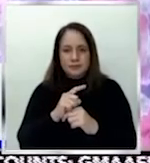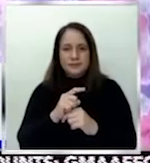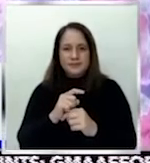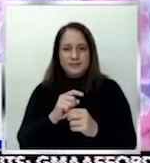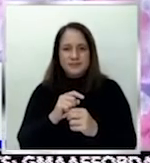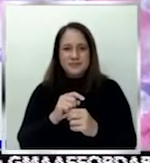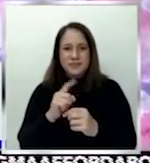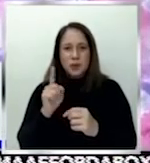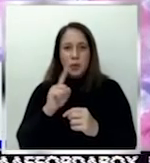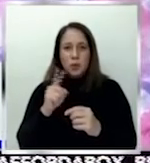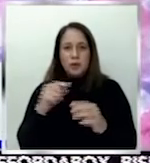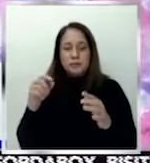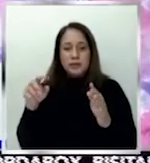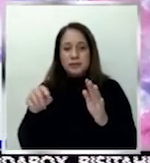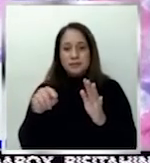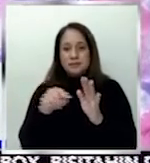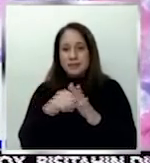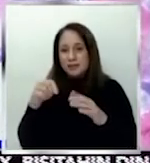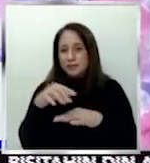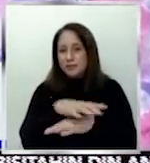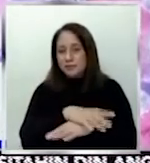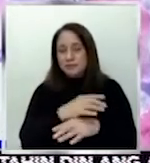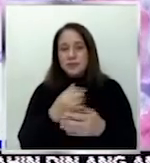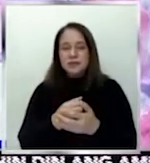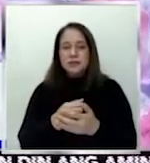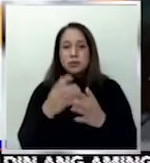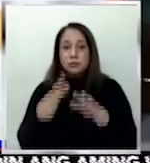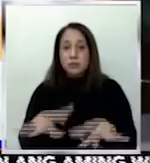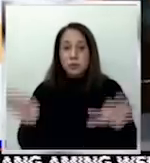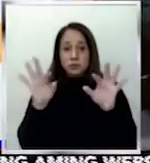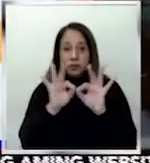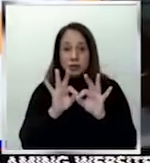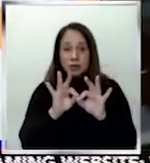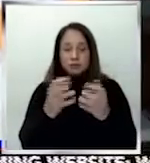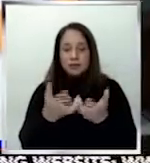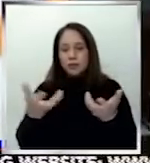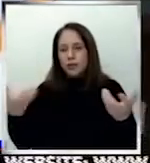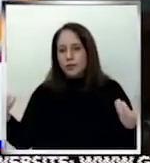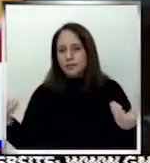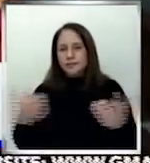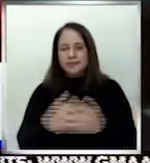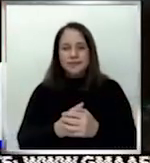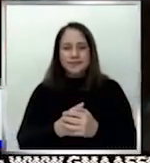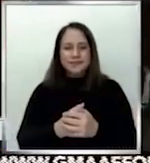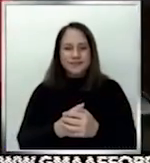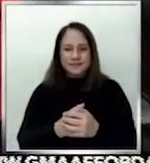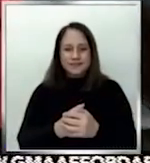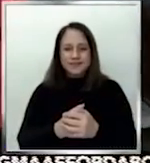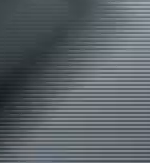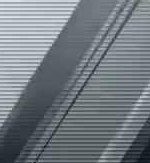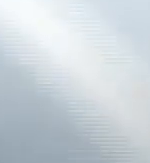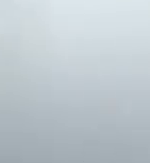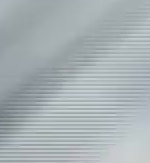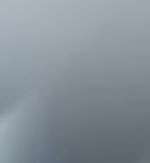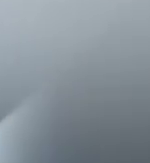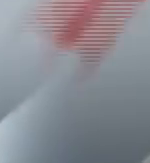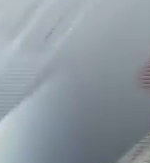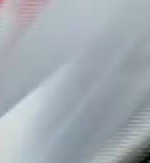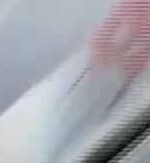side effects. So importanteng mahiwalay. Ian Cruz, Nakatutok, 24 oras.